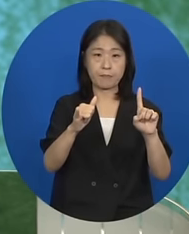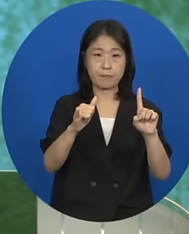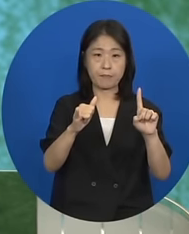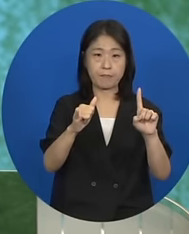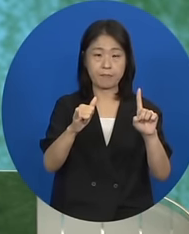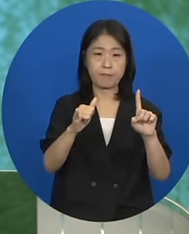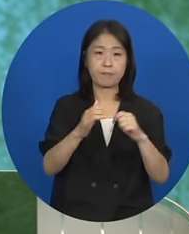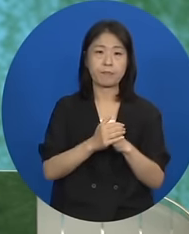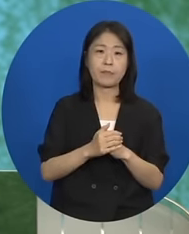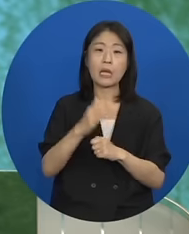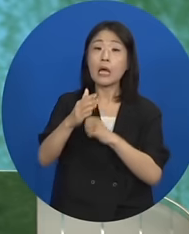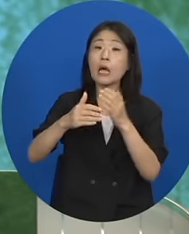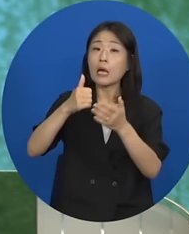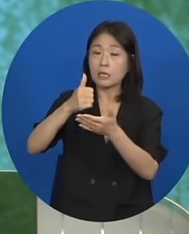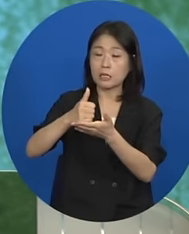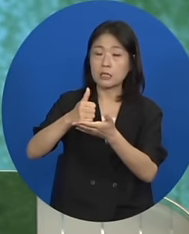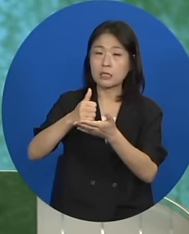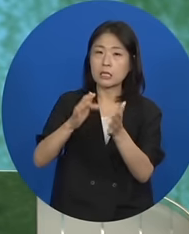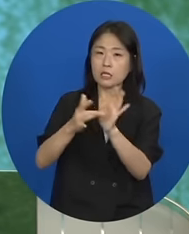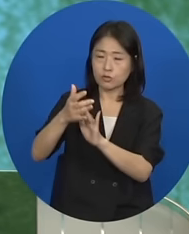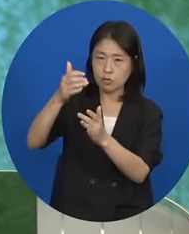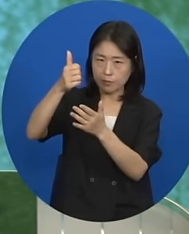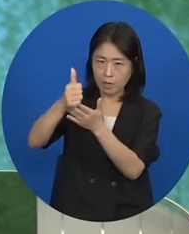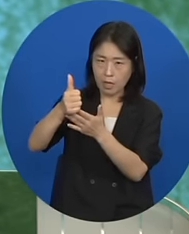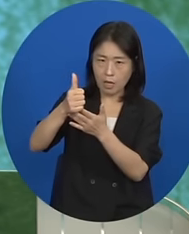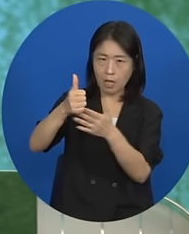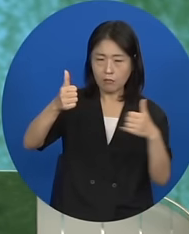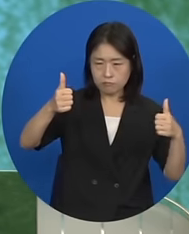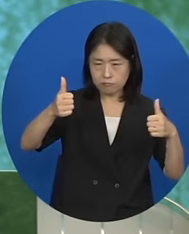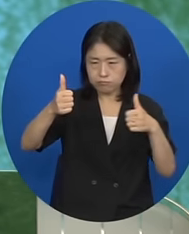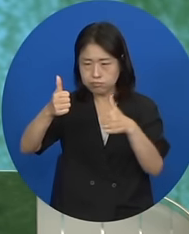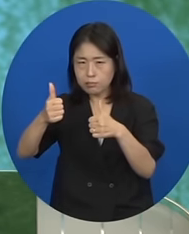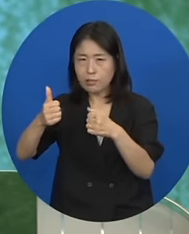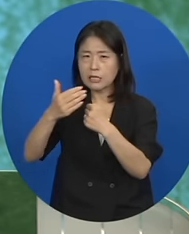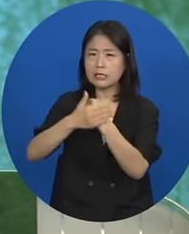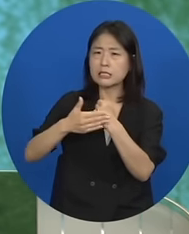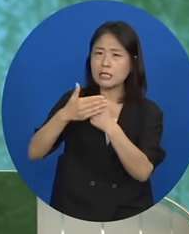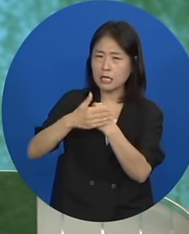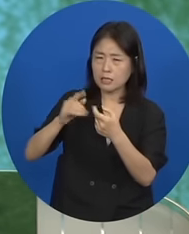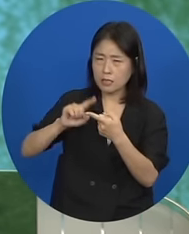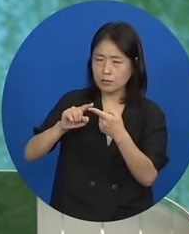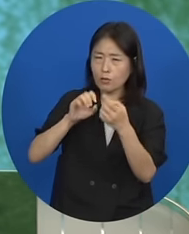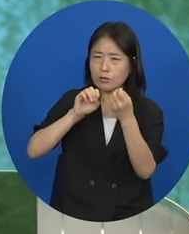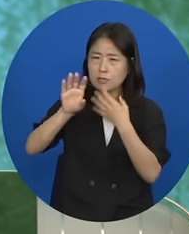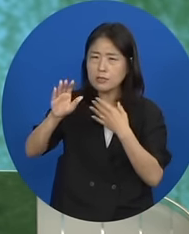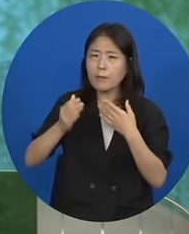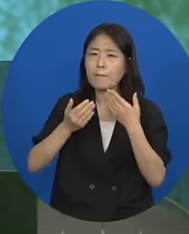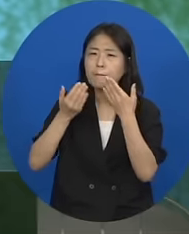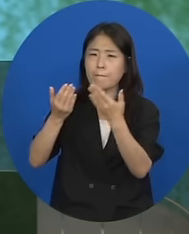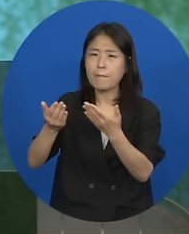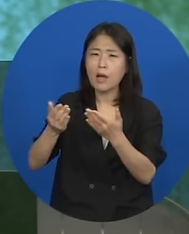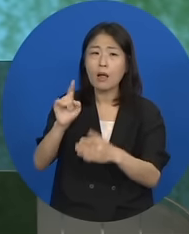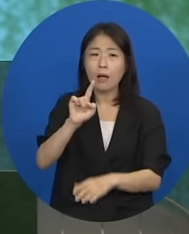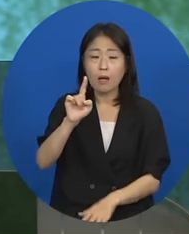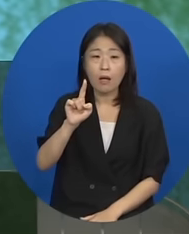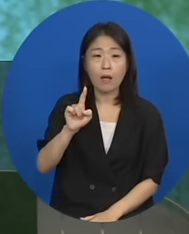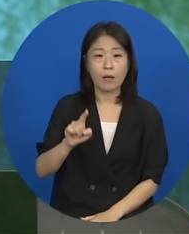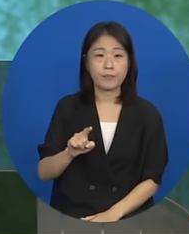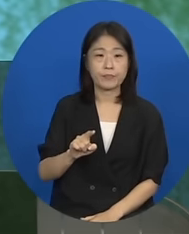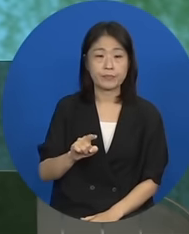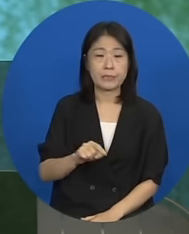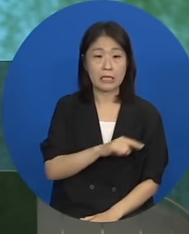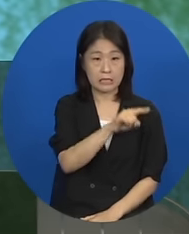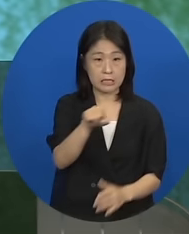돌아와서 예수님께 나와서 어떻게 하냐면 그 은혜에 이렇게 응답을 합니다 17장 15절에 그들 가운데 한